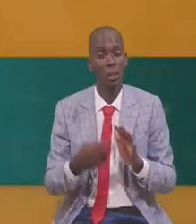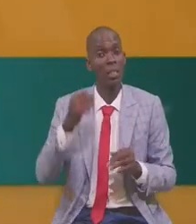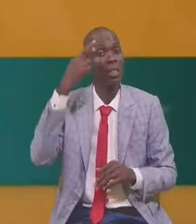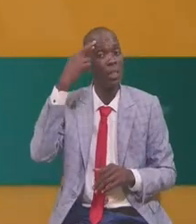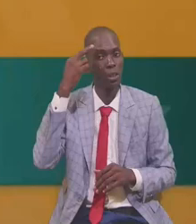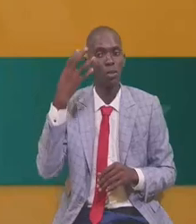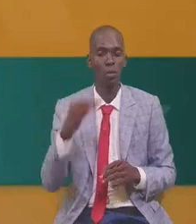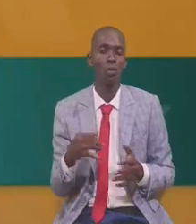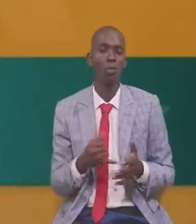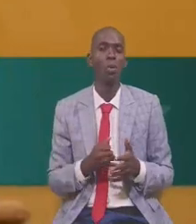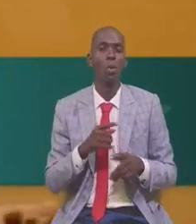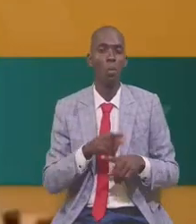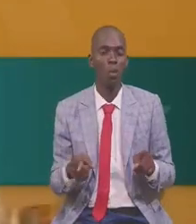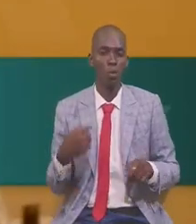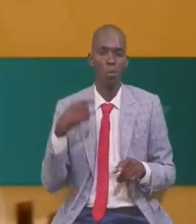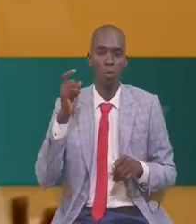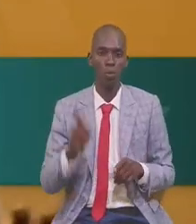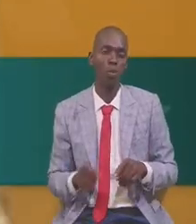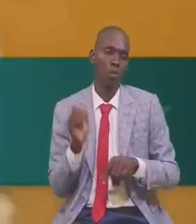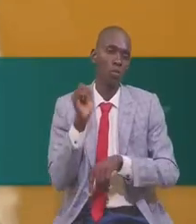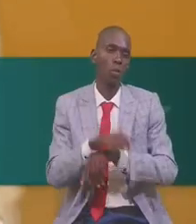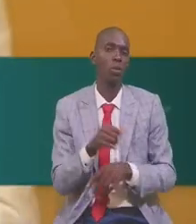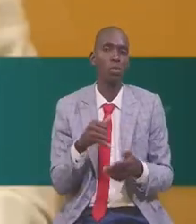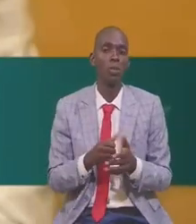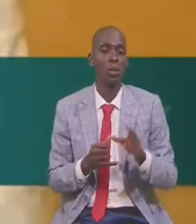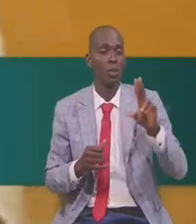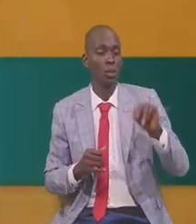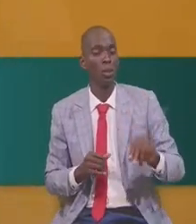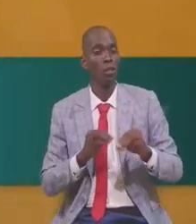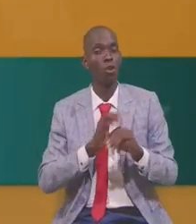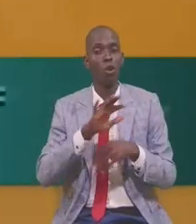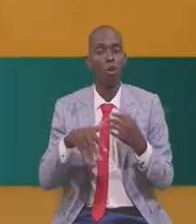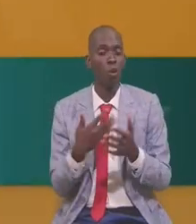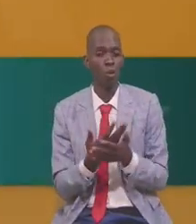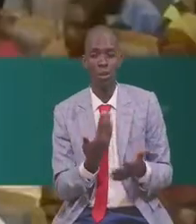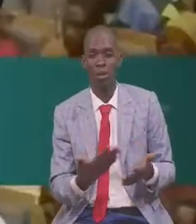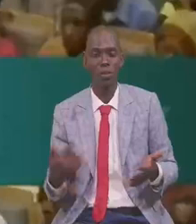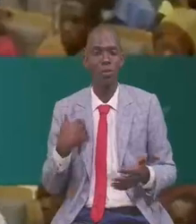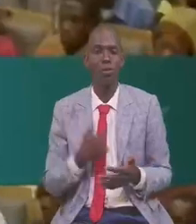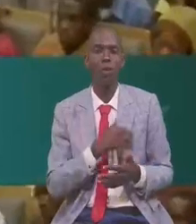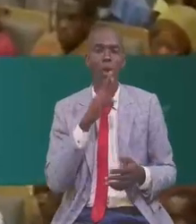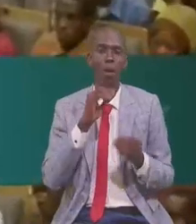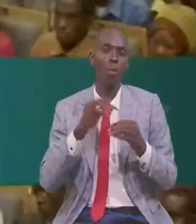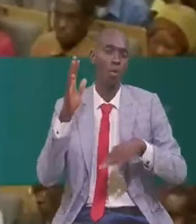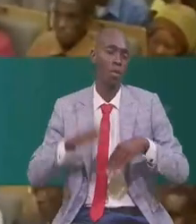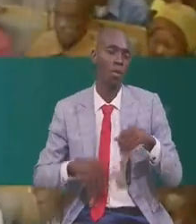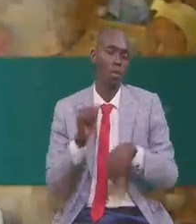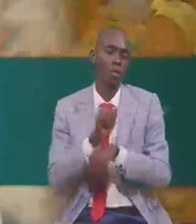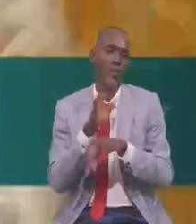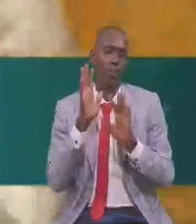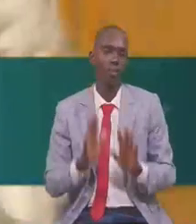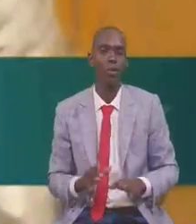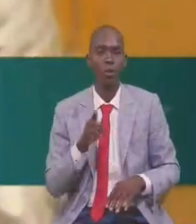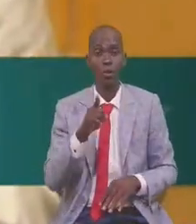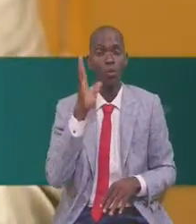vaincre. Mais dans toutes ces choses, nous sommes plus que vainqueurs. Tu seras plus que vainqueur au nom